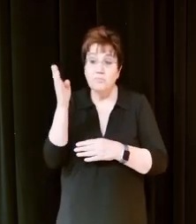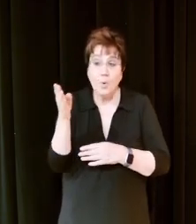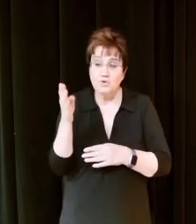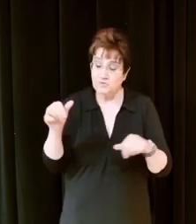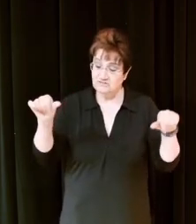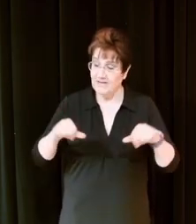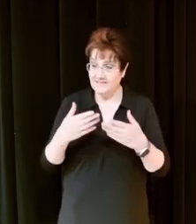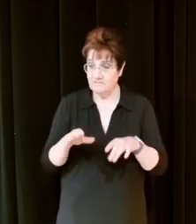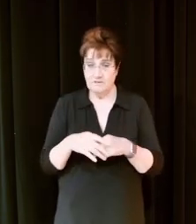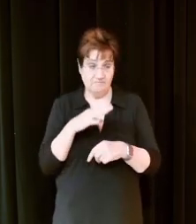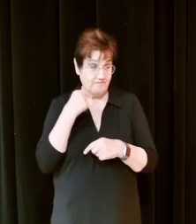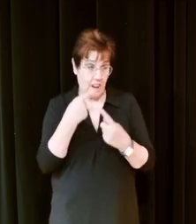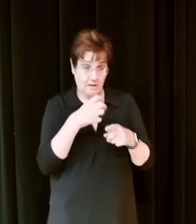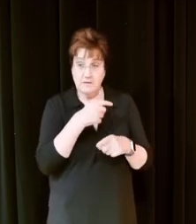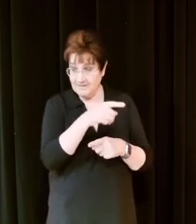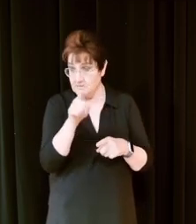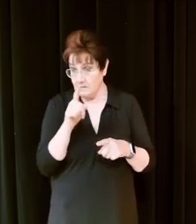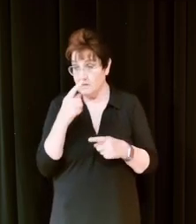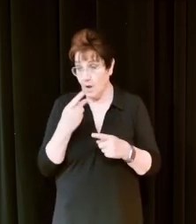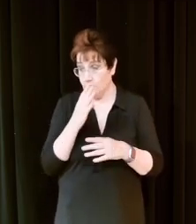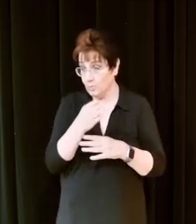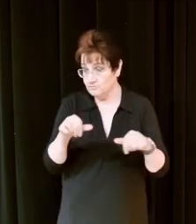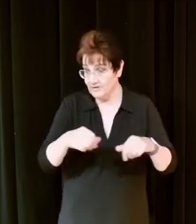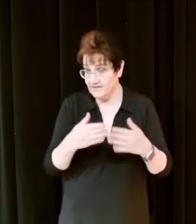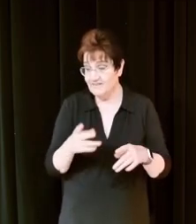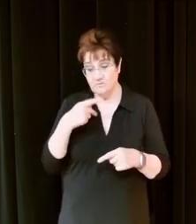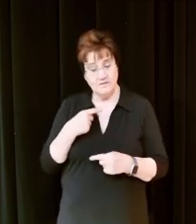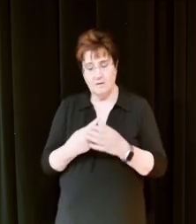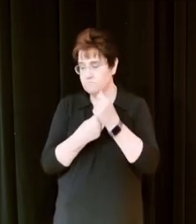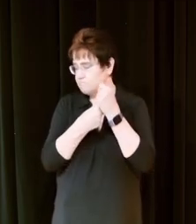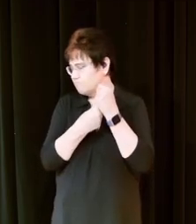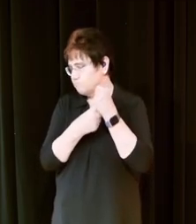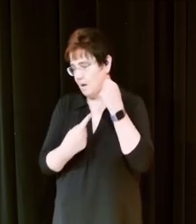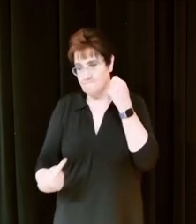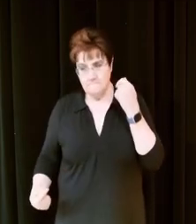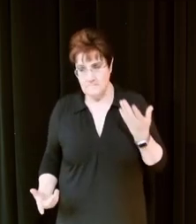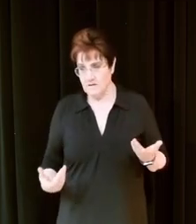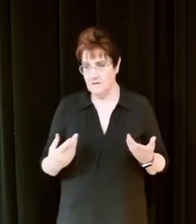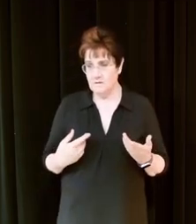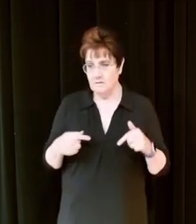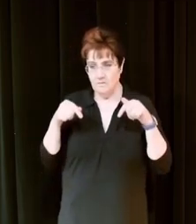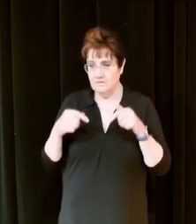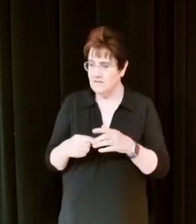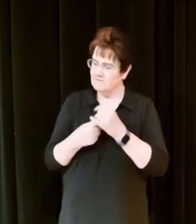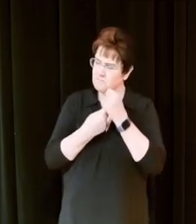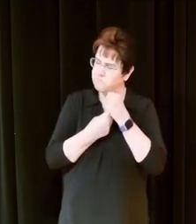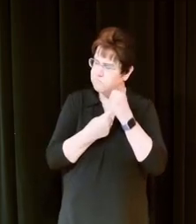Wie so viele andere auch, verlor ich den Halt und stürzte buchstäblich ab ins Bodenlose.